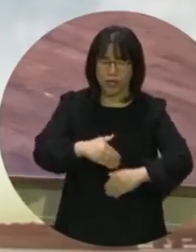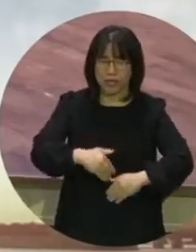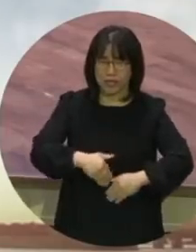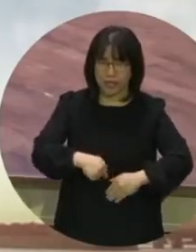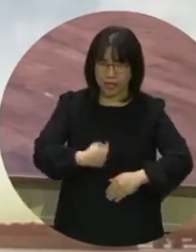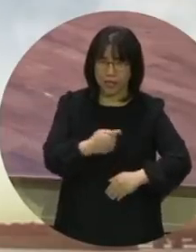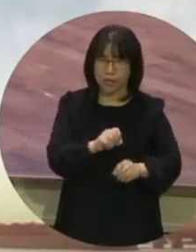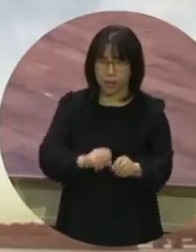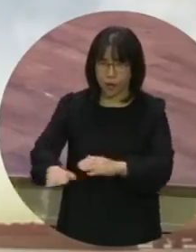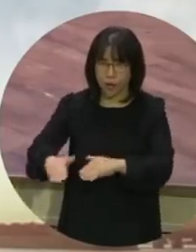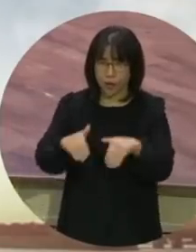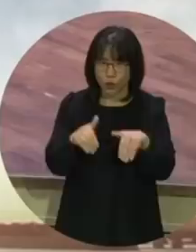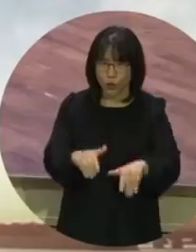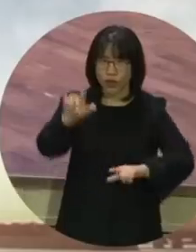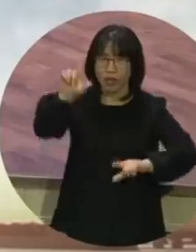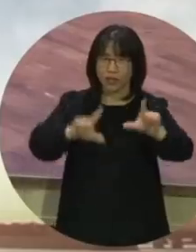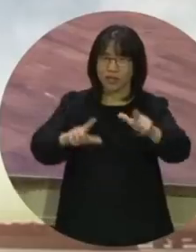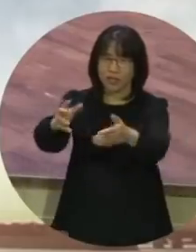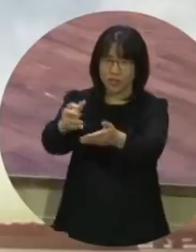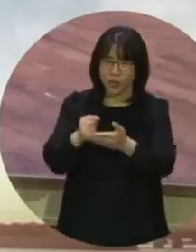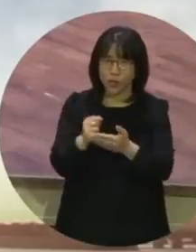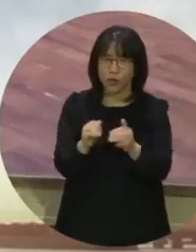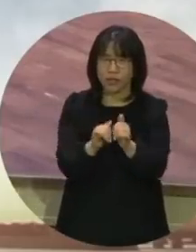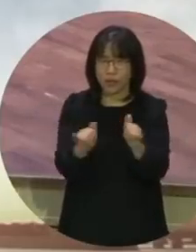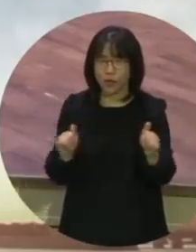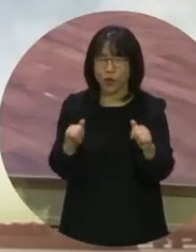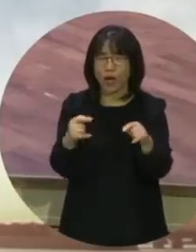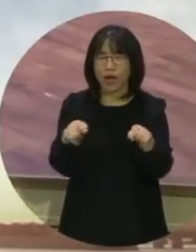오히려 자기를 비어 자기 행체를